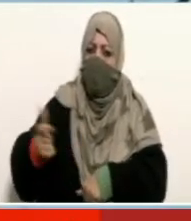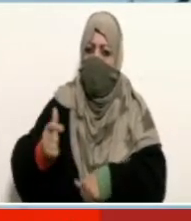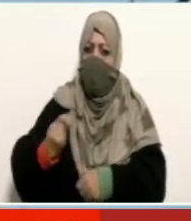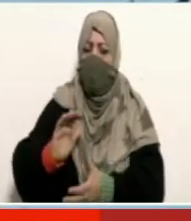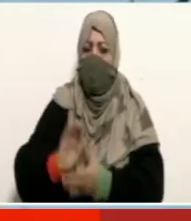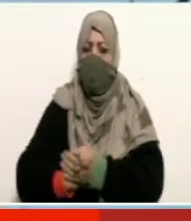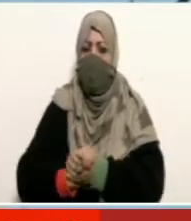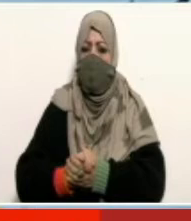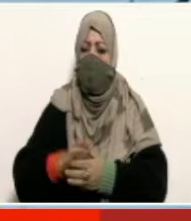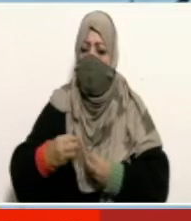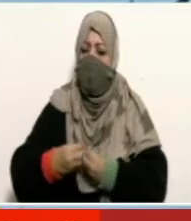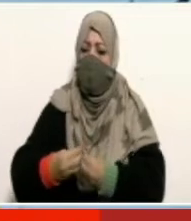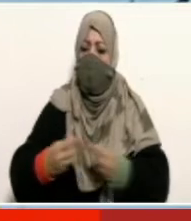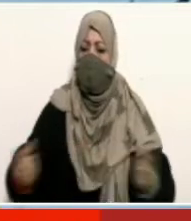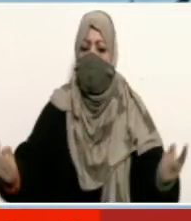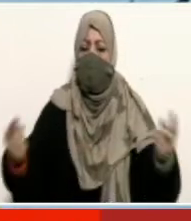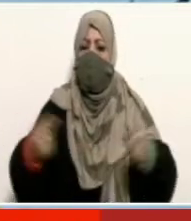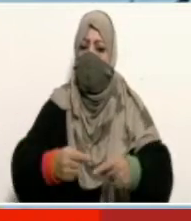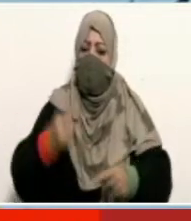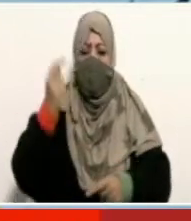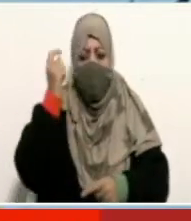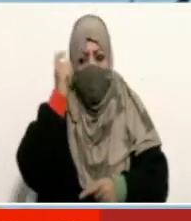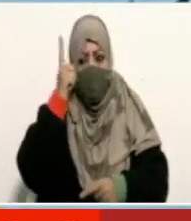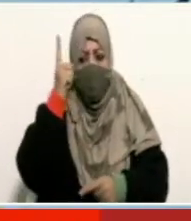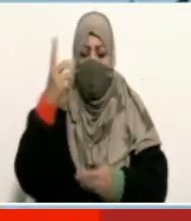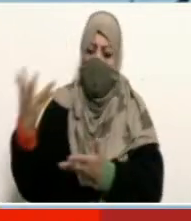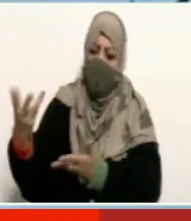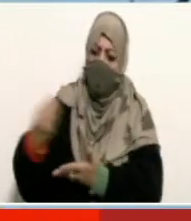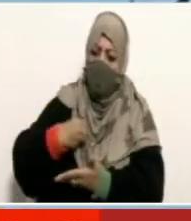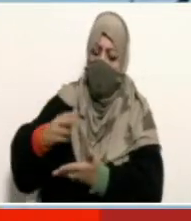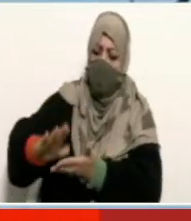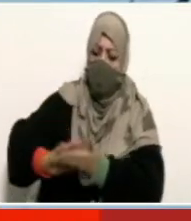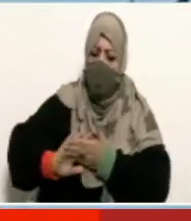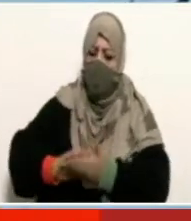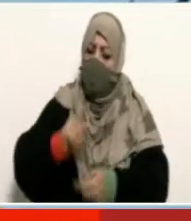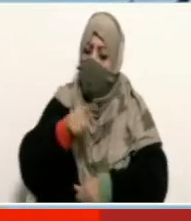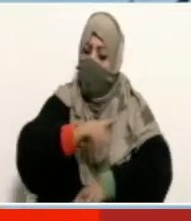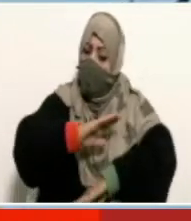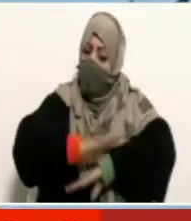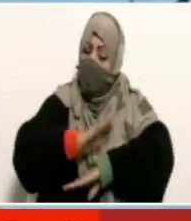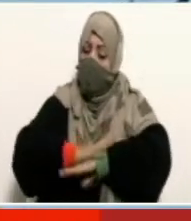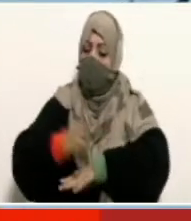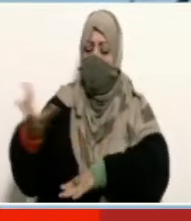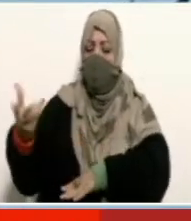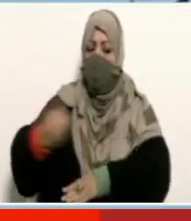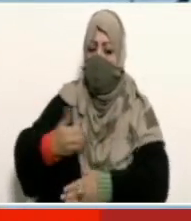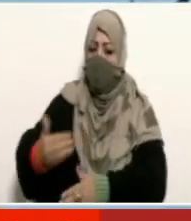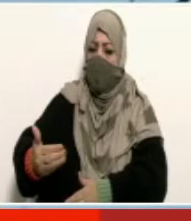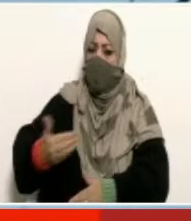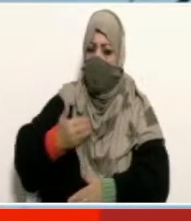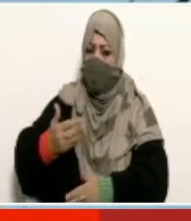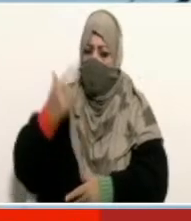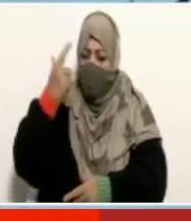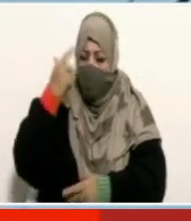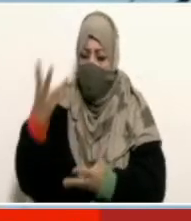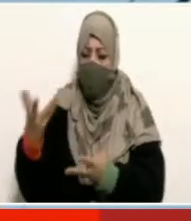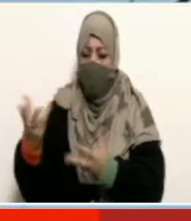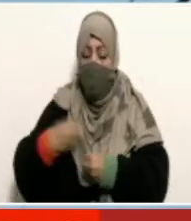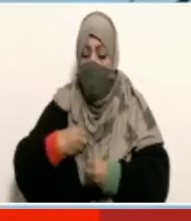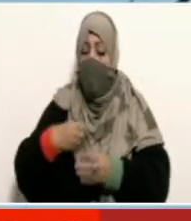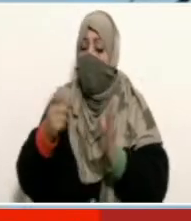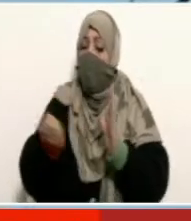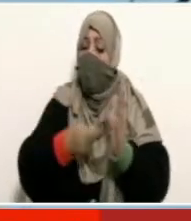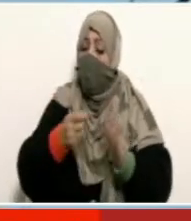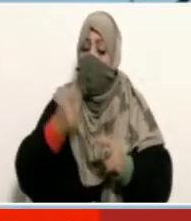ويزيد يكلمه ويفهم الموضوع، يعني الزواج بعقد بفلانة على فلانة، وأيضا